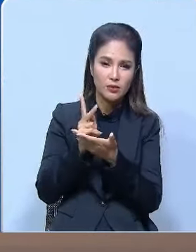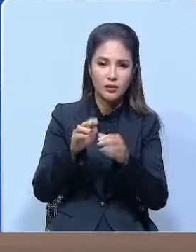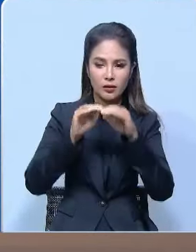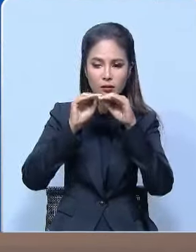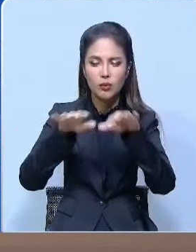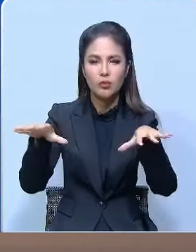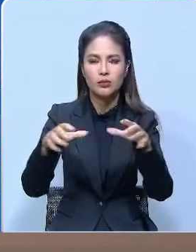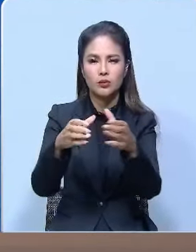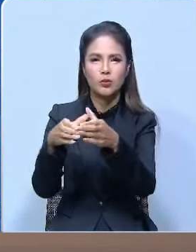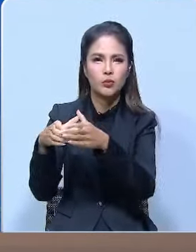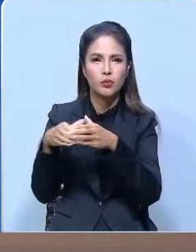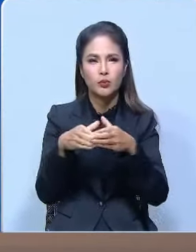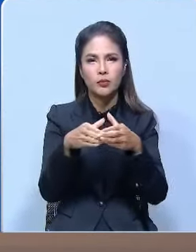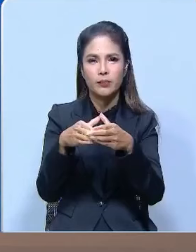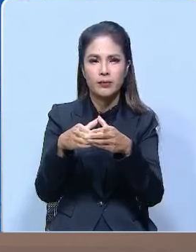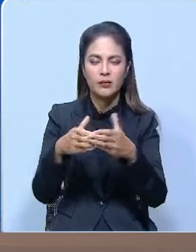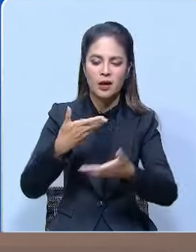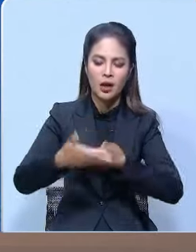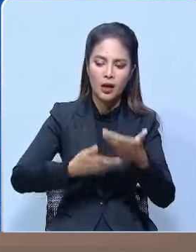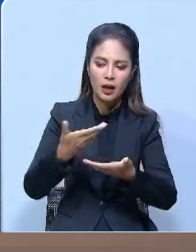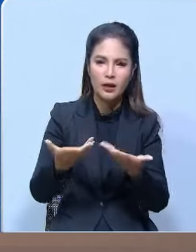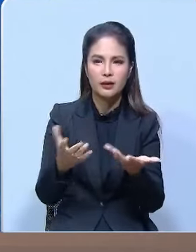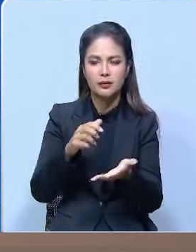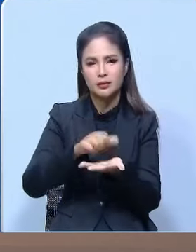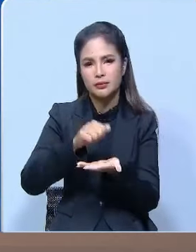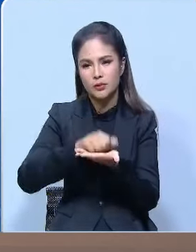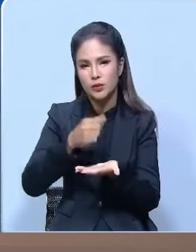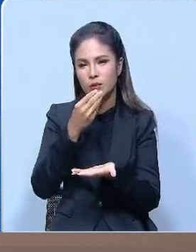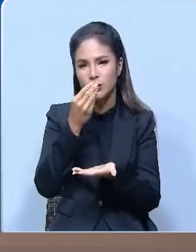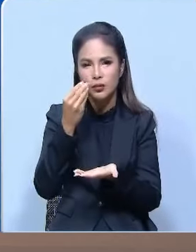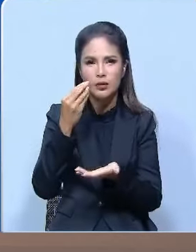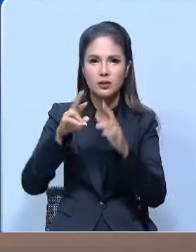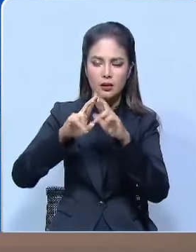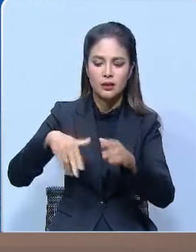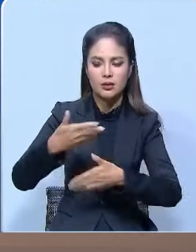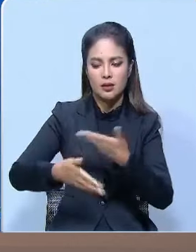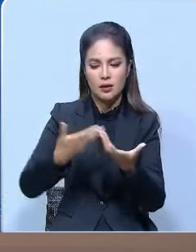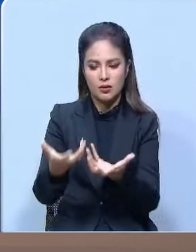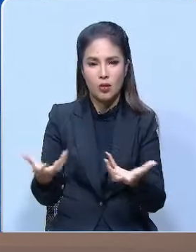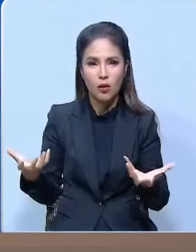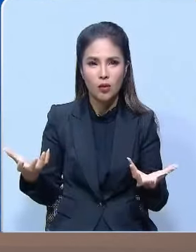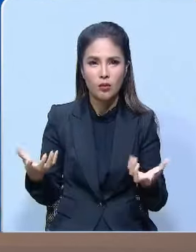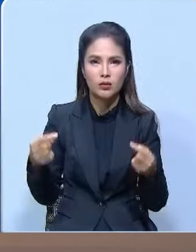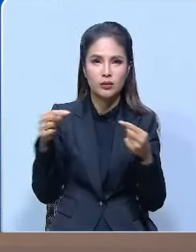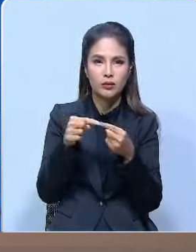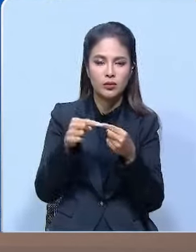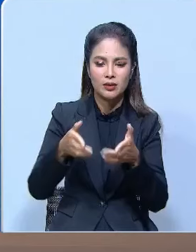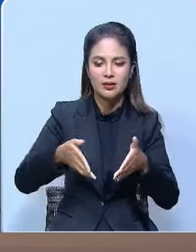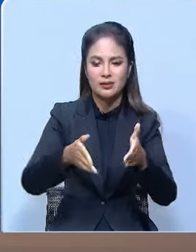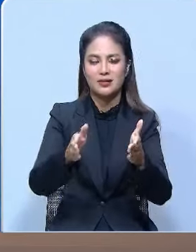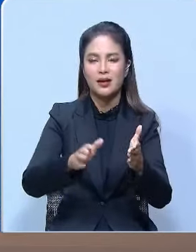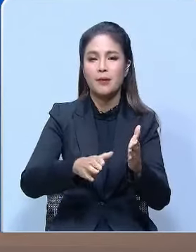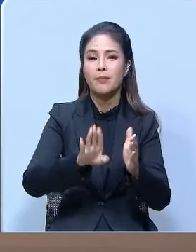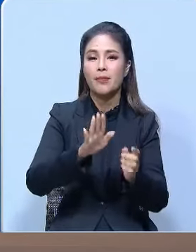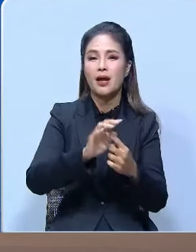ๆแถมชอบแบบว่าขายเครื่องดื่มทิชชู่เปิดร้านขายของชำในซอยสดใสย่านบางแสนเบอกพิกัดมาแบบนี้เพราะ